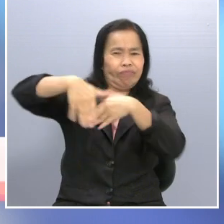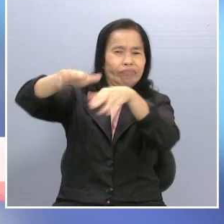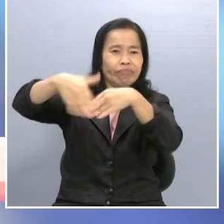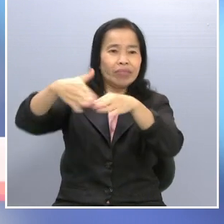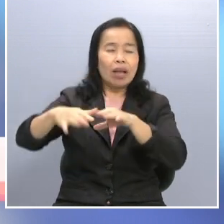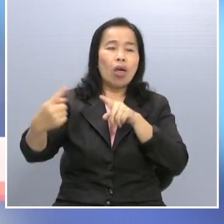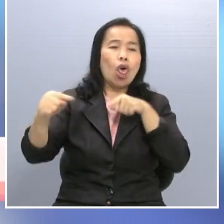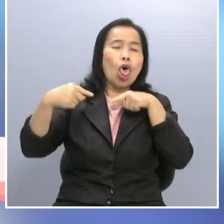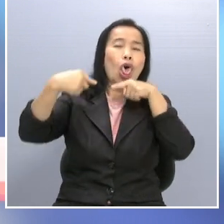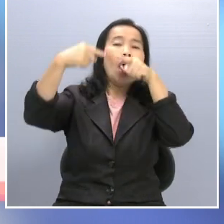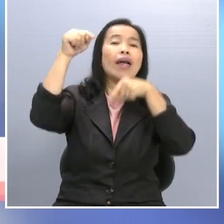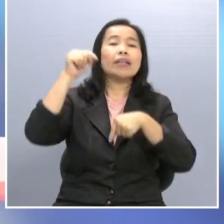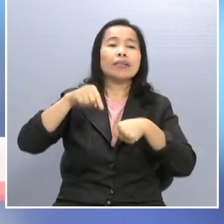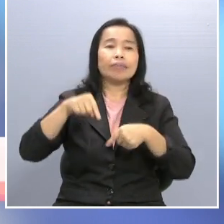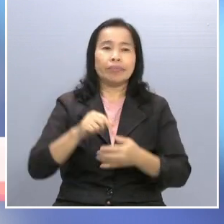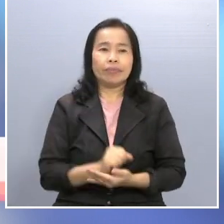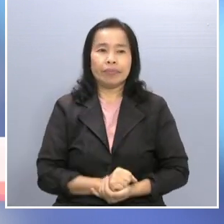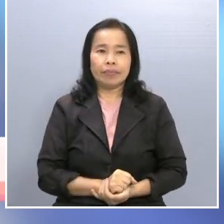คลิปภาพเหตุการณ์แบบนี้